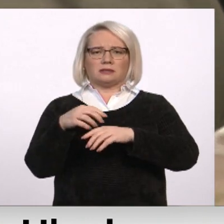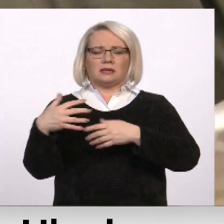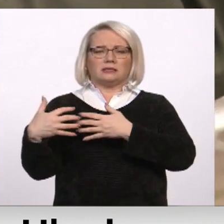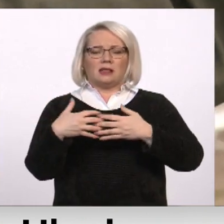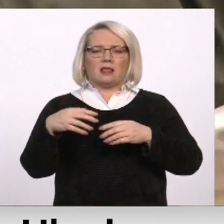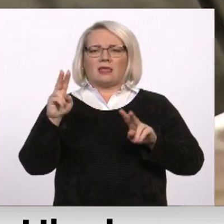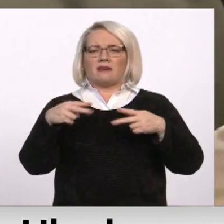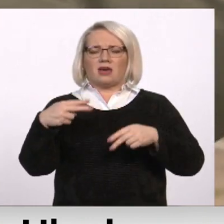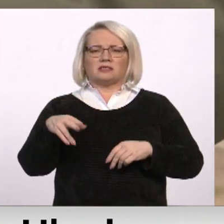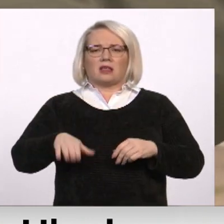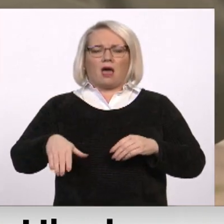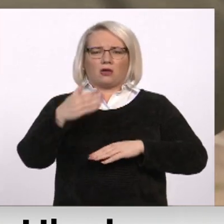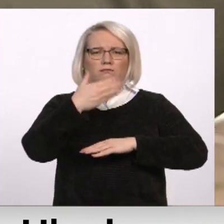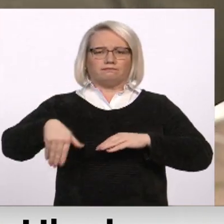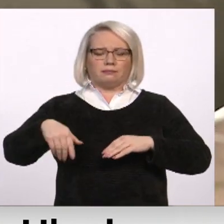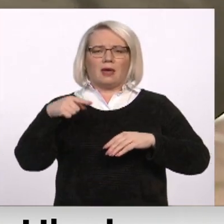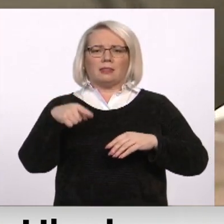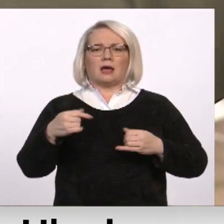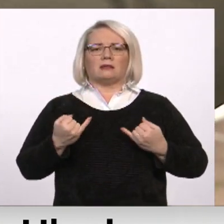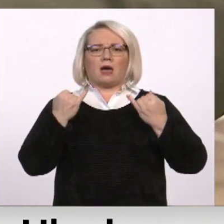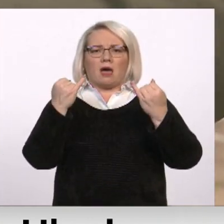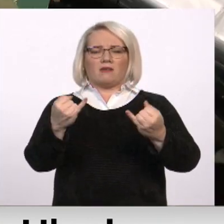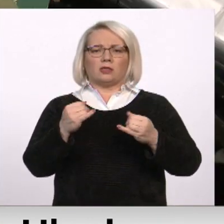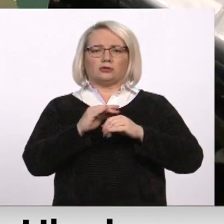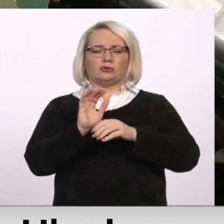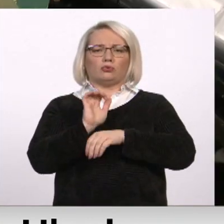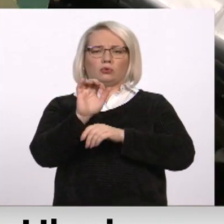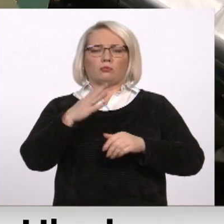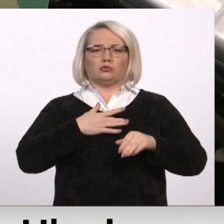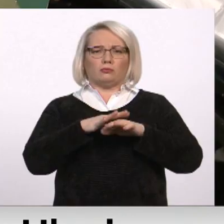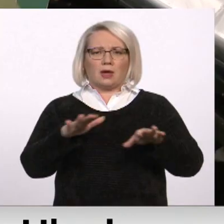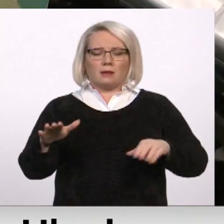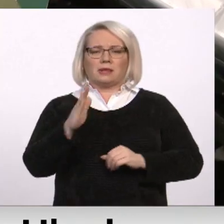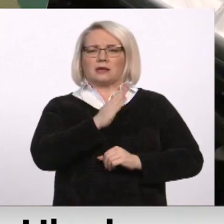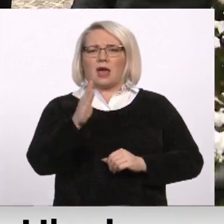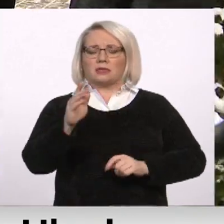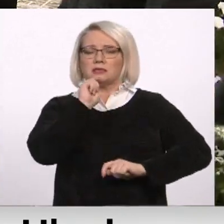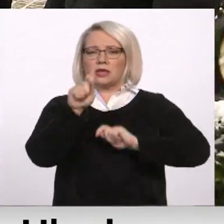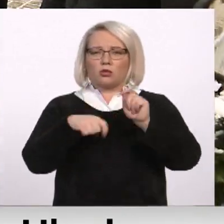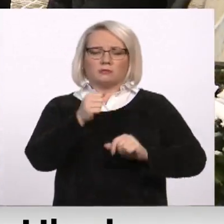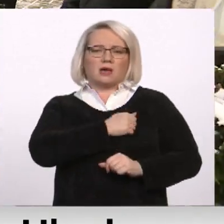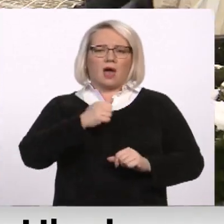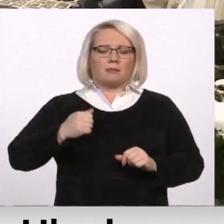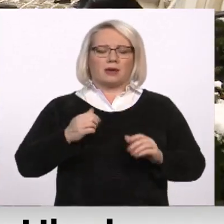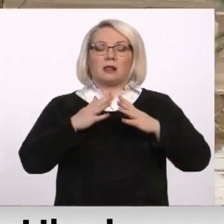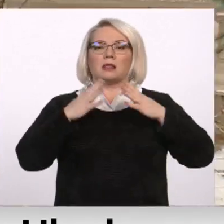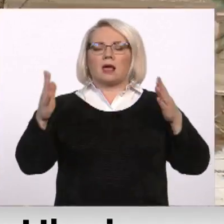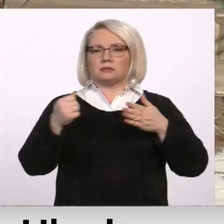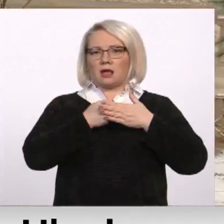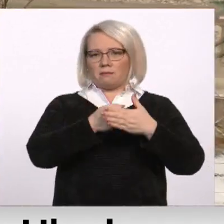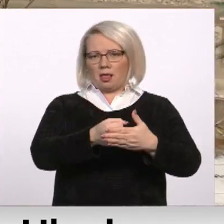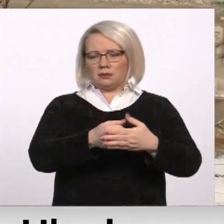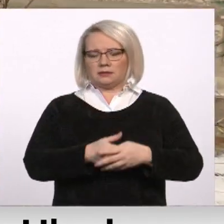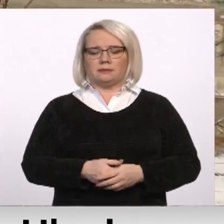jāamputē. Lūk, tāds dāvaniņas viņi sūta mūsu bērniem. Līdz ar to katrs ziedojums armijai nozīmē lielu atbalstu.